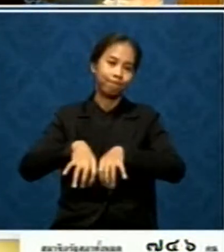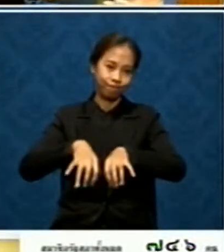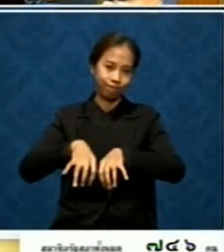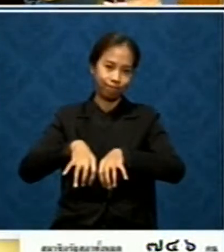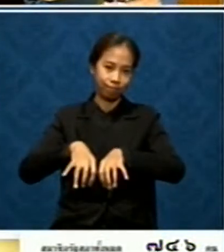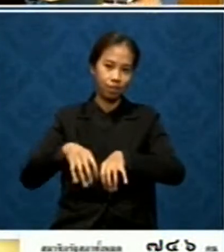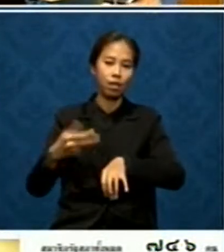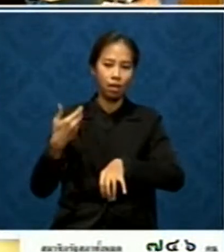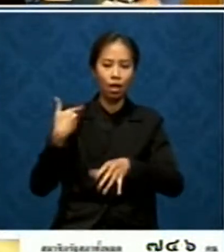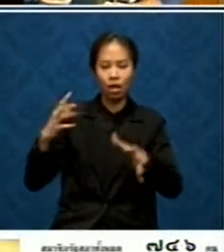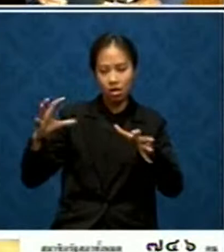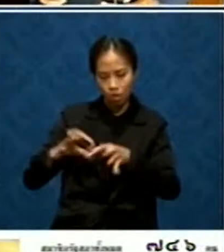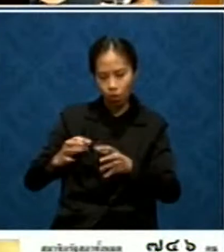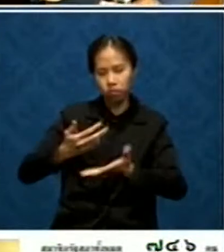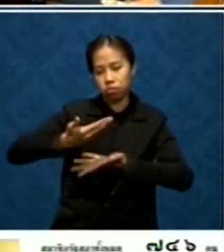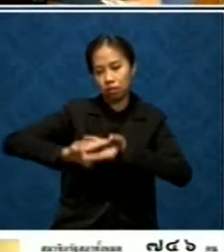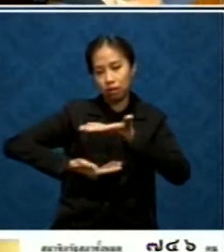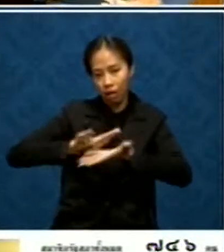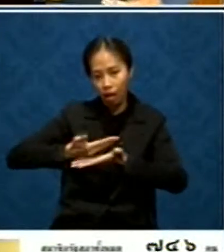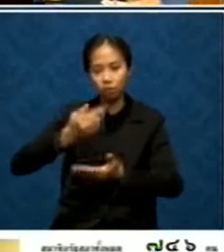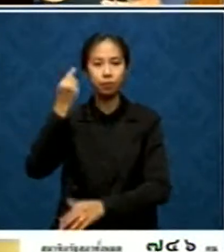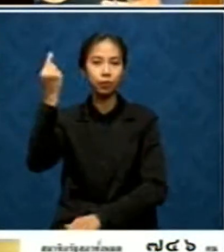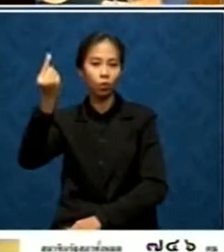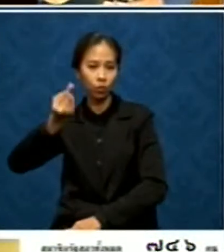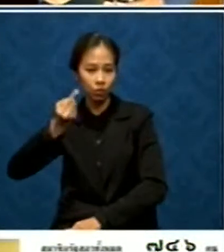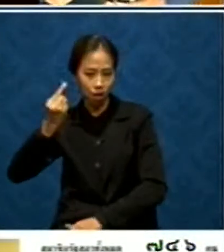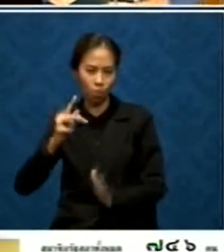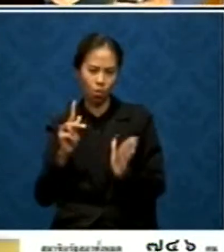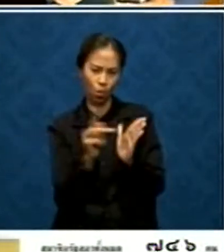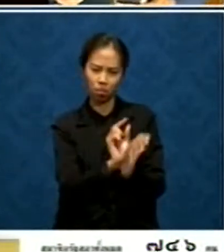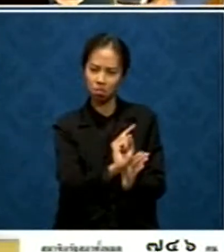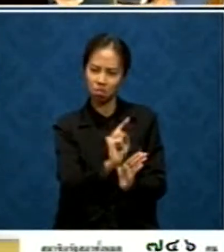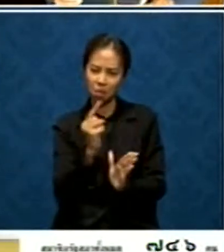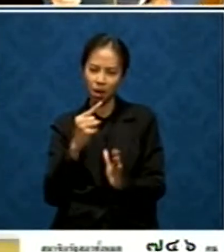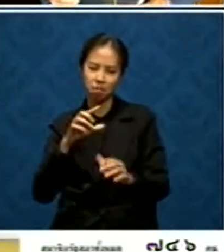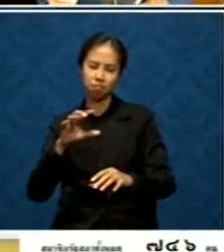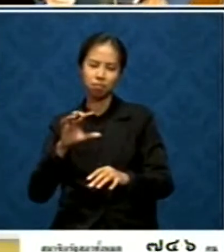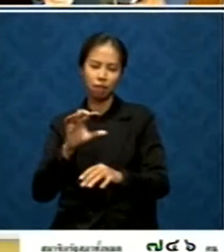ต่อรูปแบบการค้าและการท่องเที่ยวของโลก